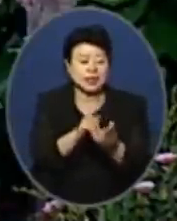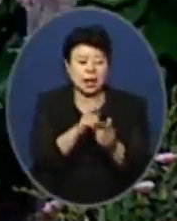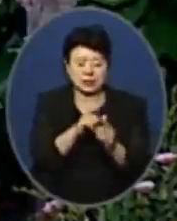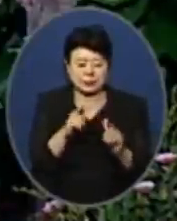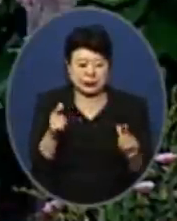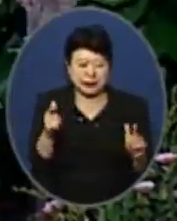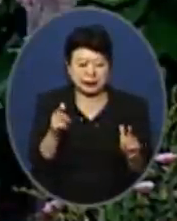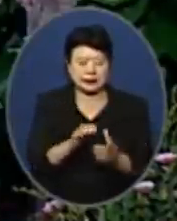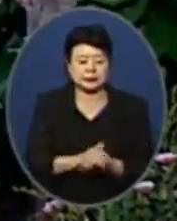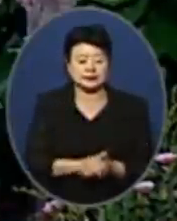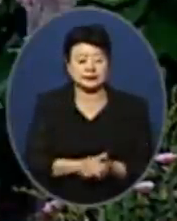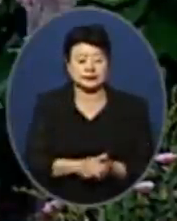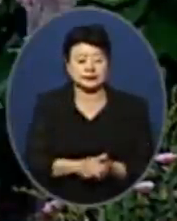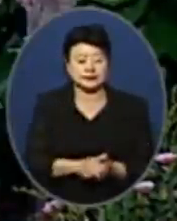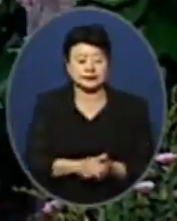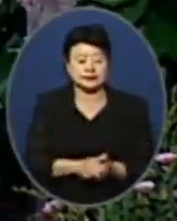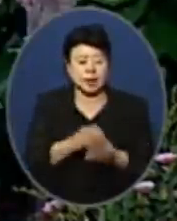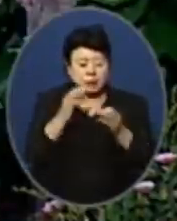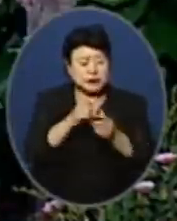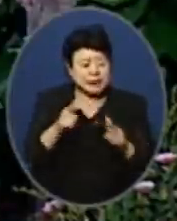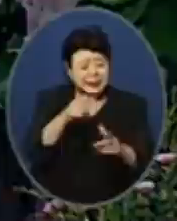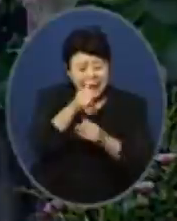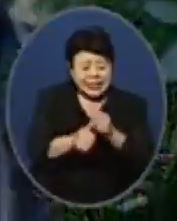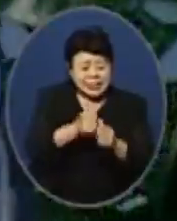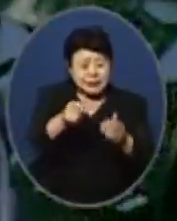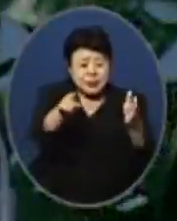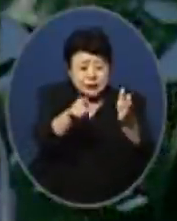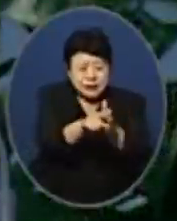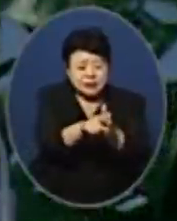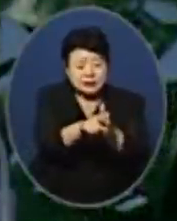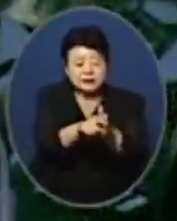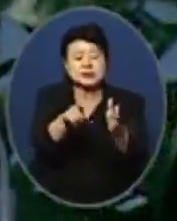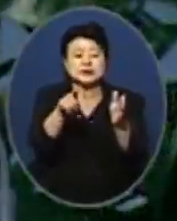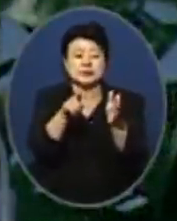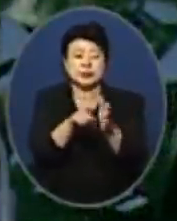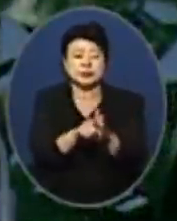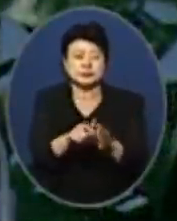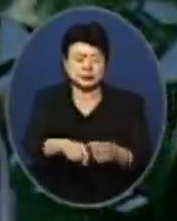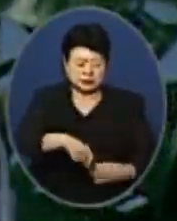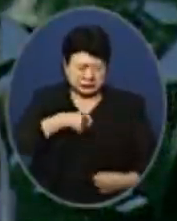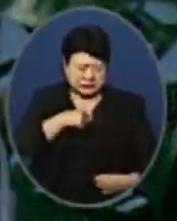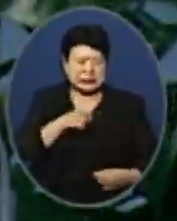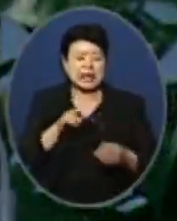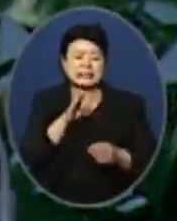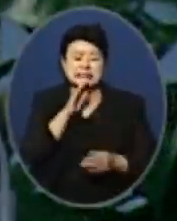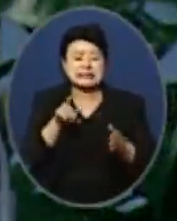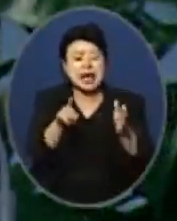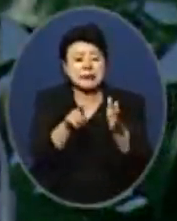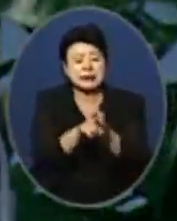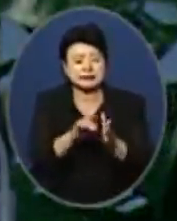믿음이 아닙니다. 보이지 않는 하나님을 믿는 그 믿음이 진짜 믿음입니다.